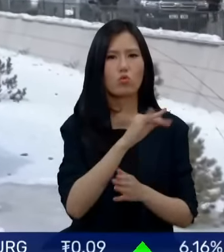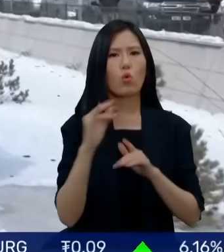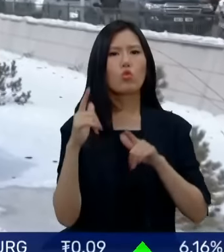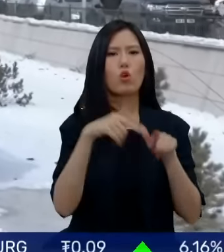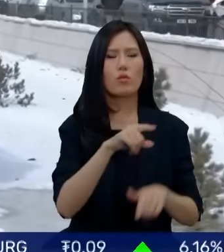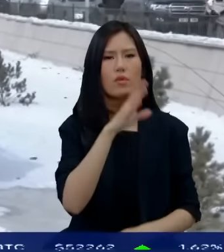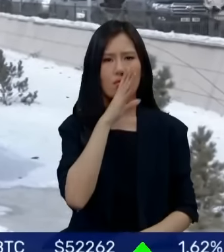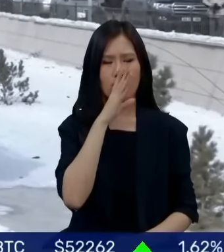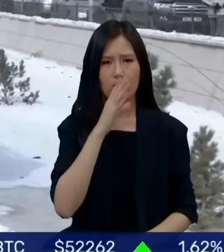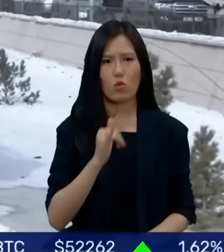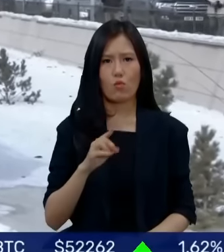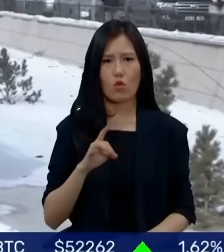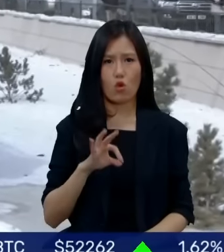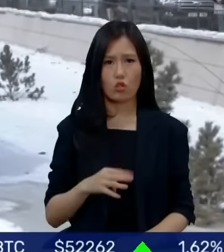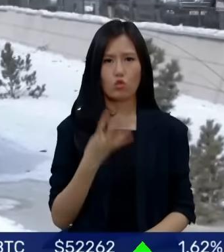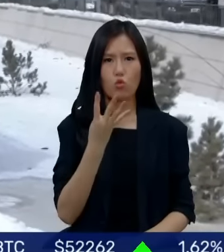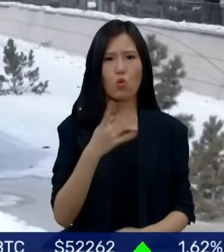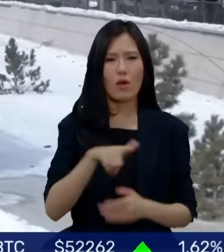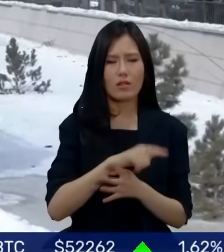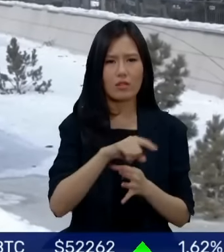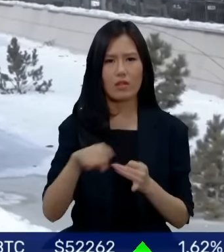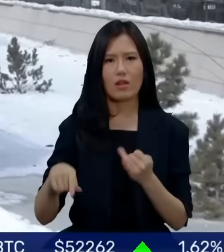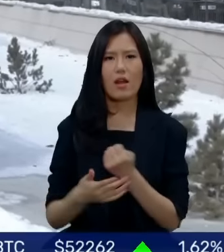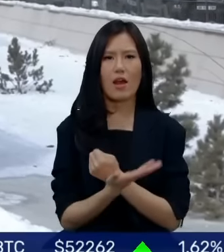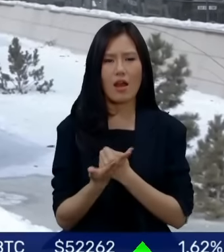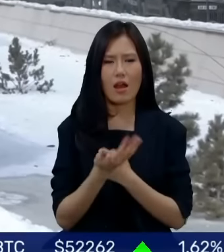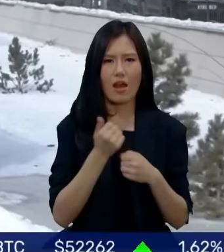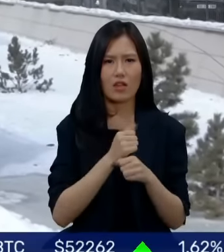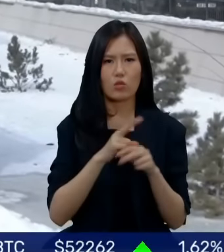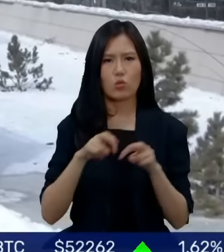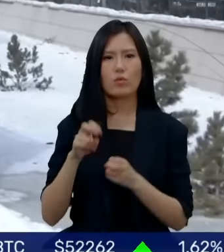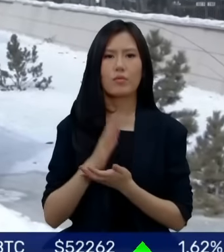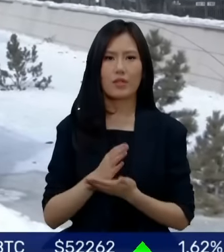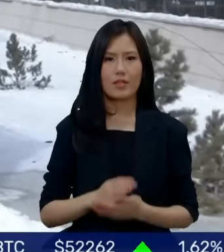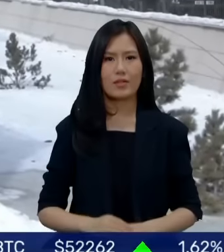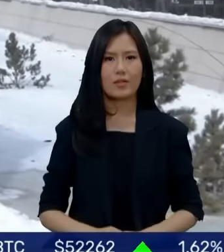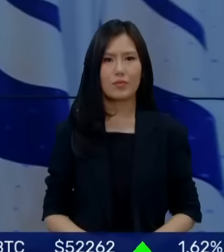хийх шаардлагатай гэж тооцоолон судалж байгаа гэлээ.